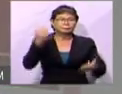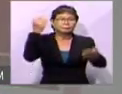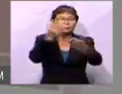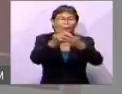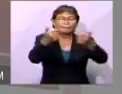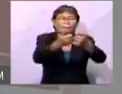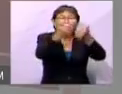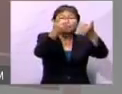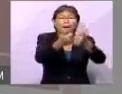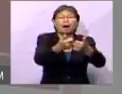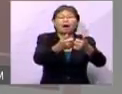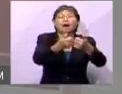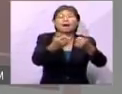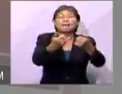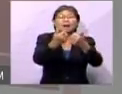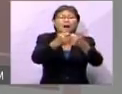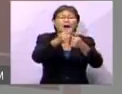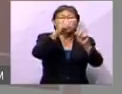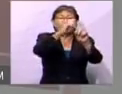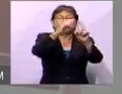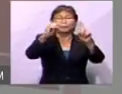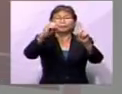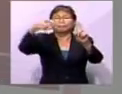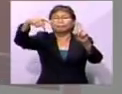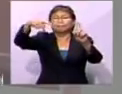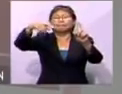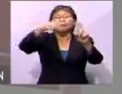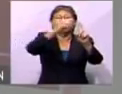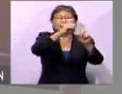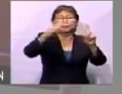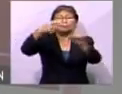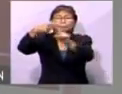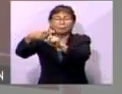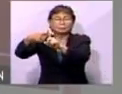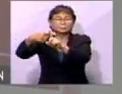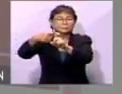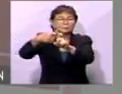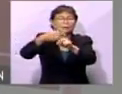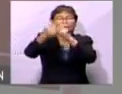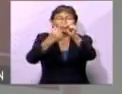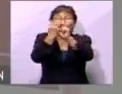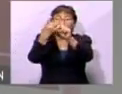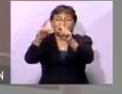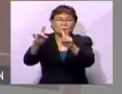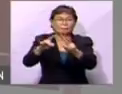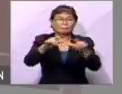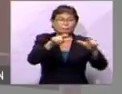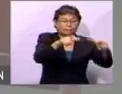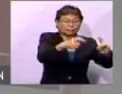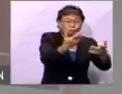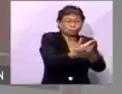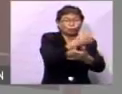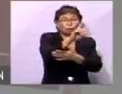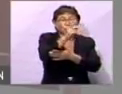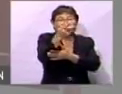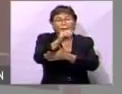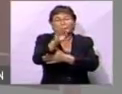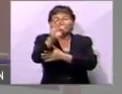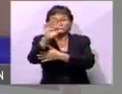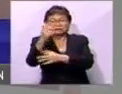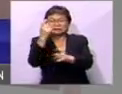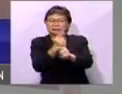Menjelang perlawanan ke-400 plus Liga Premier musim 2018, pasukan baru Liga Premier UKMFC